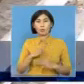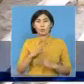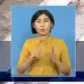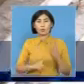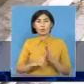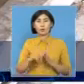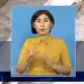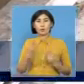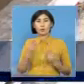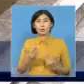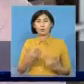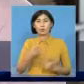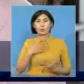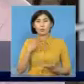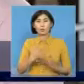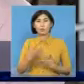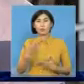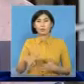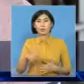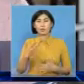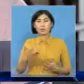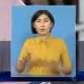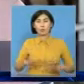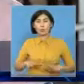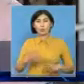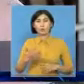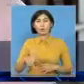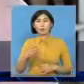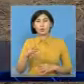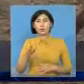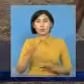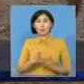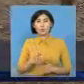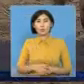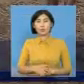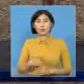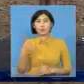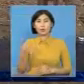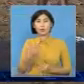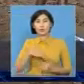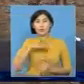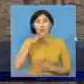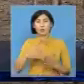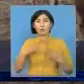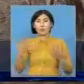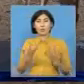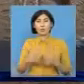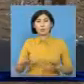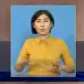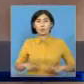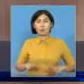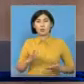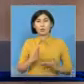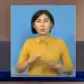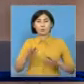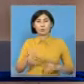и началось. А сейчас мы имеем 53 кобылы и 53 жеребенка. В хозяйстве достаточно большое количество лошадей, адаптированных